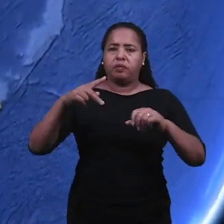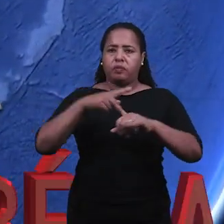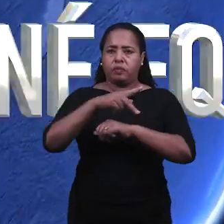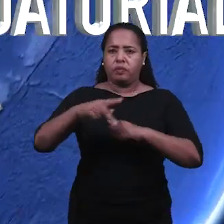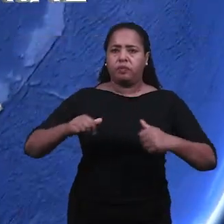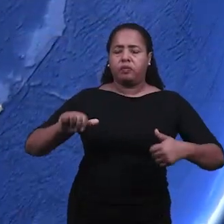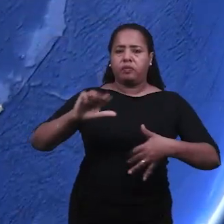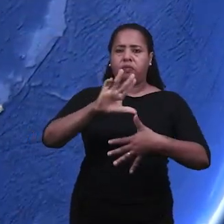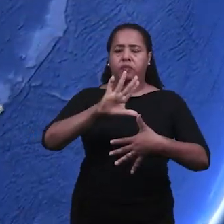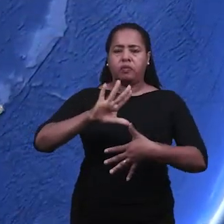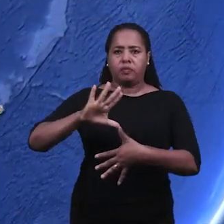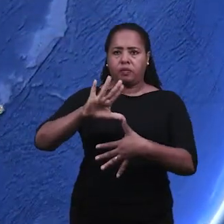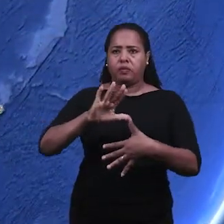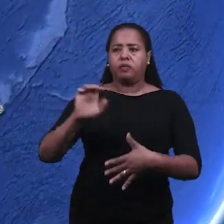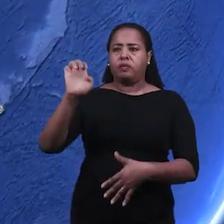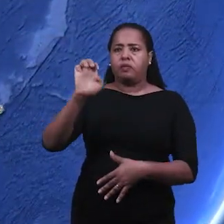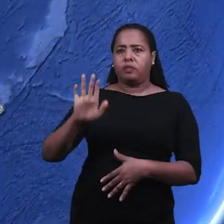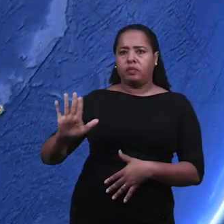trois Amériques,